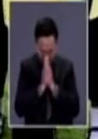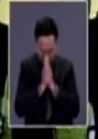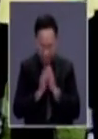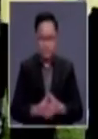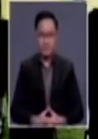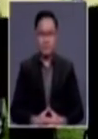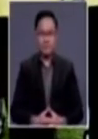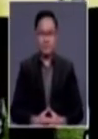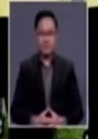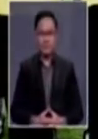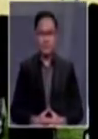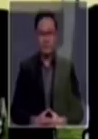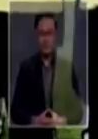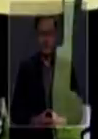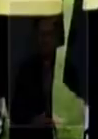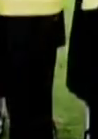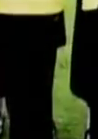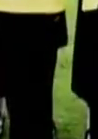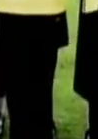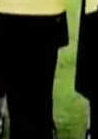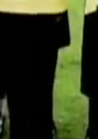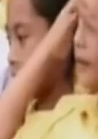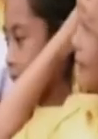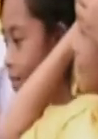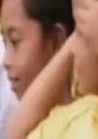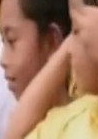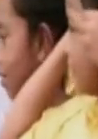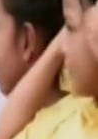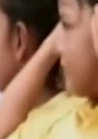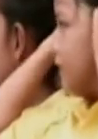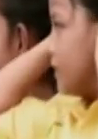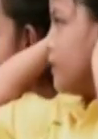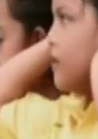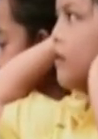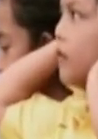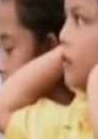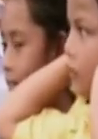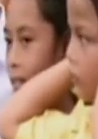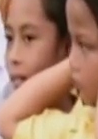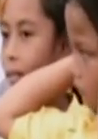ค่ะ บ๊ายบาย